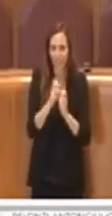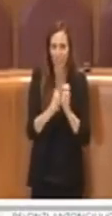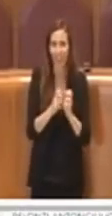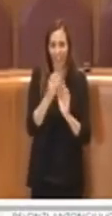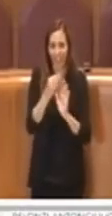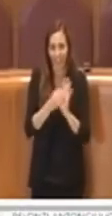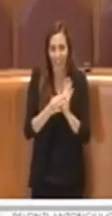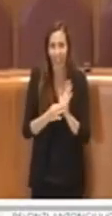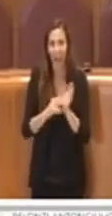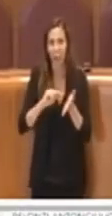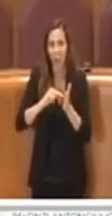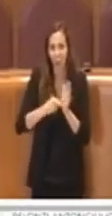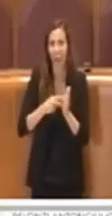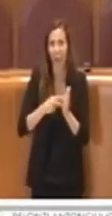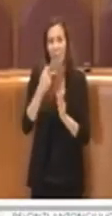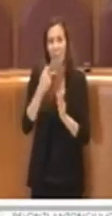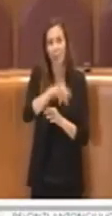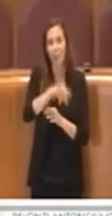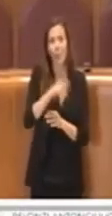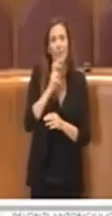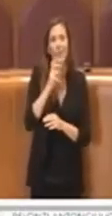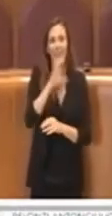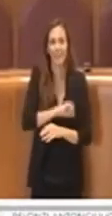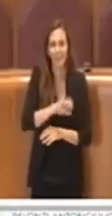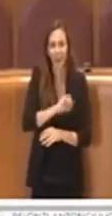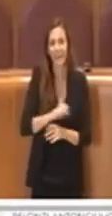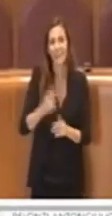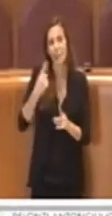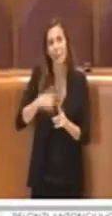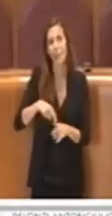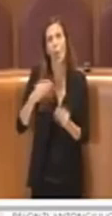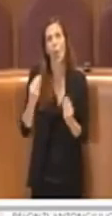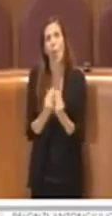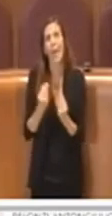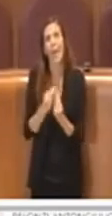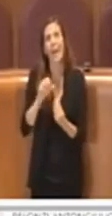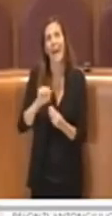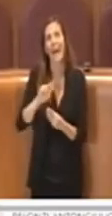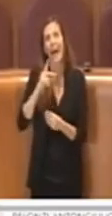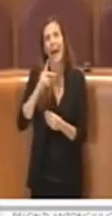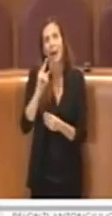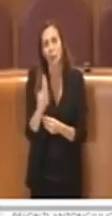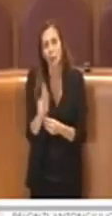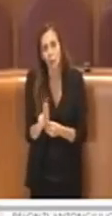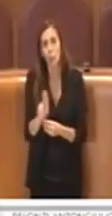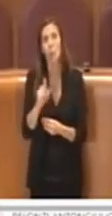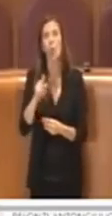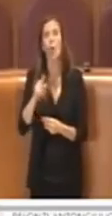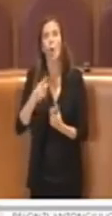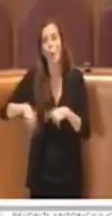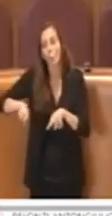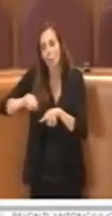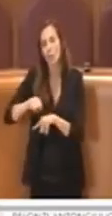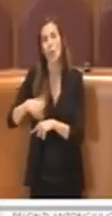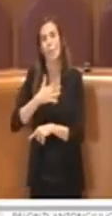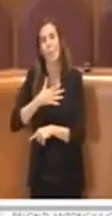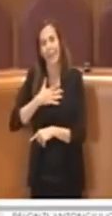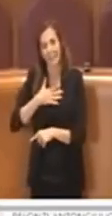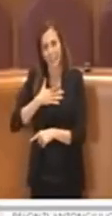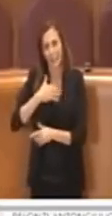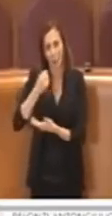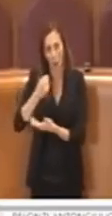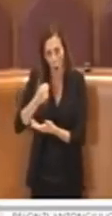naturalmente anche la commissione patrimonio preceduta dal collega arduo che ci ha aiutato anche in commissione patrimonio diciamo a poi passare le carte